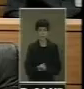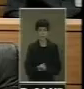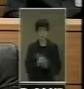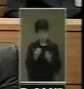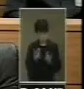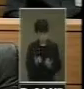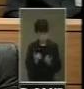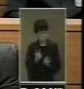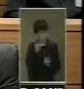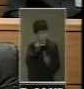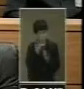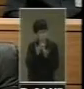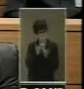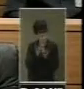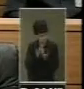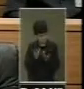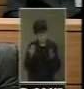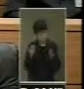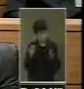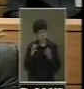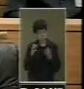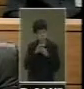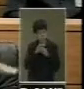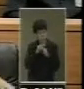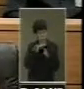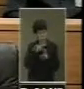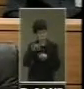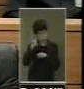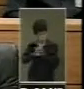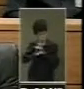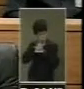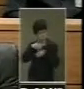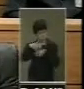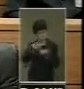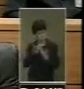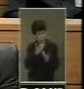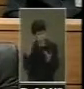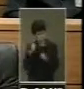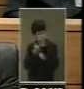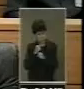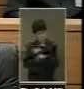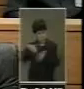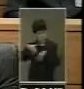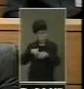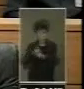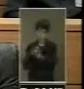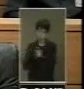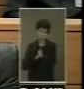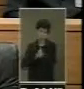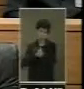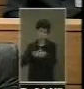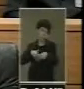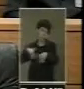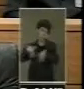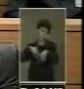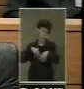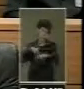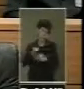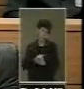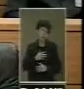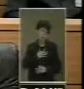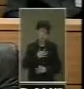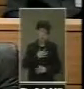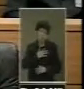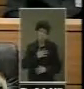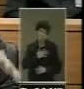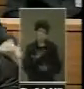วันนี้ต้องแยกแกนนำออกจากมวลชนครับมวลชนนี่น่าสงสารมากครับยังหล